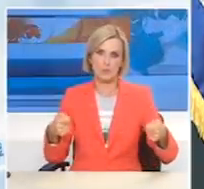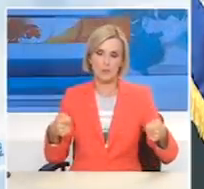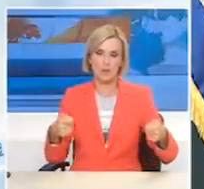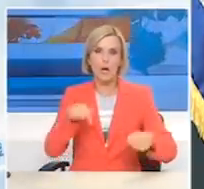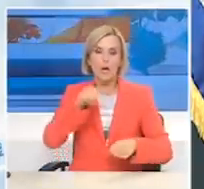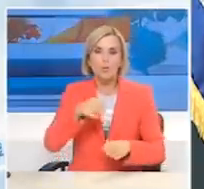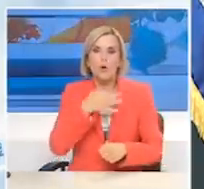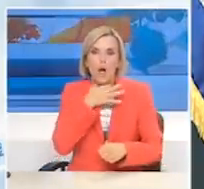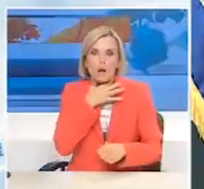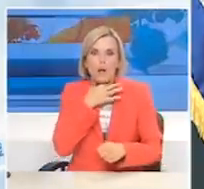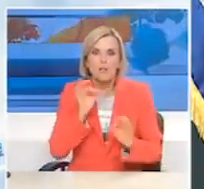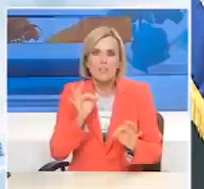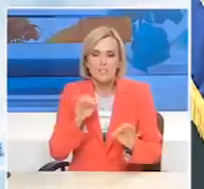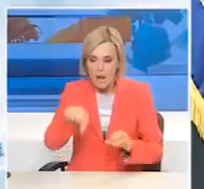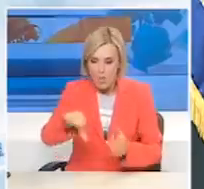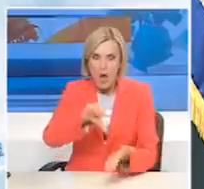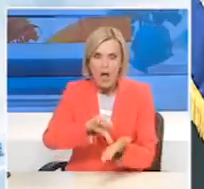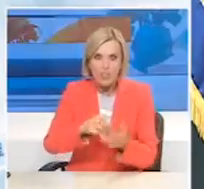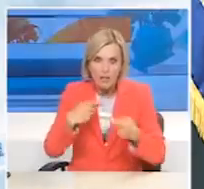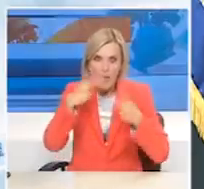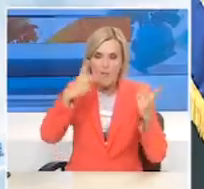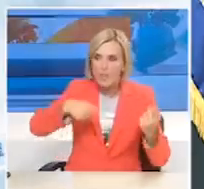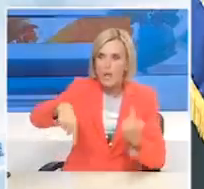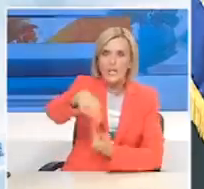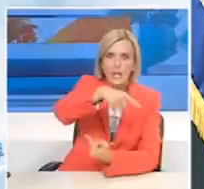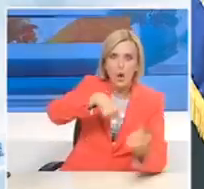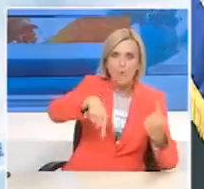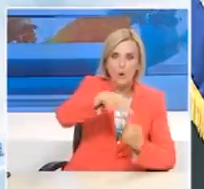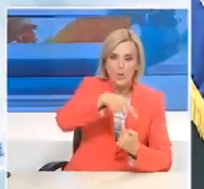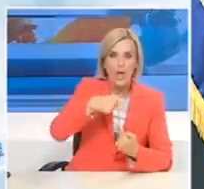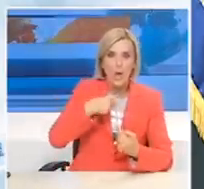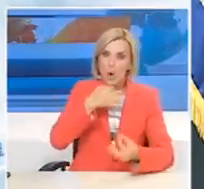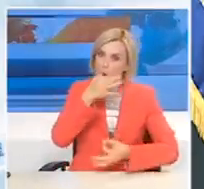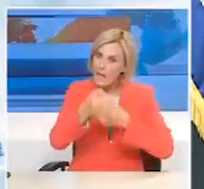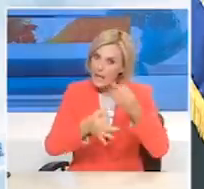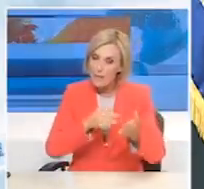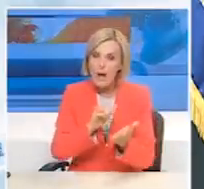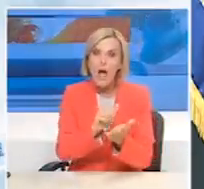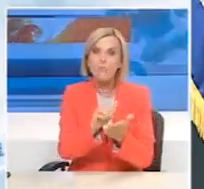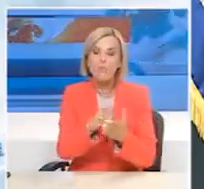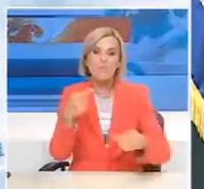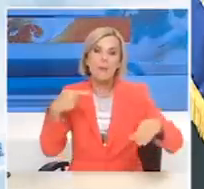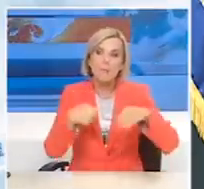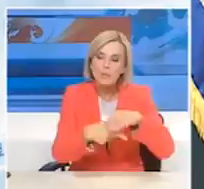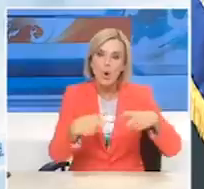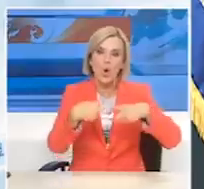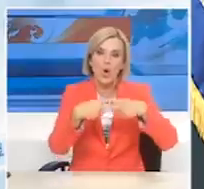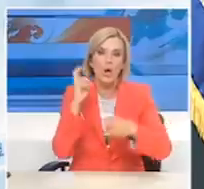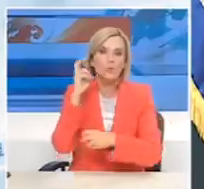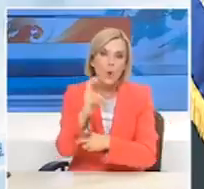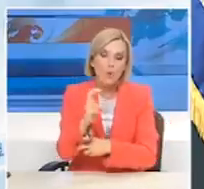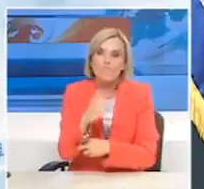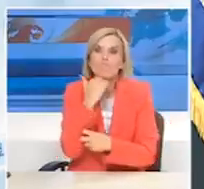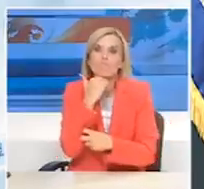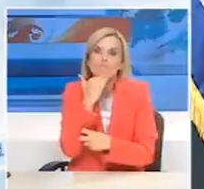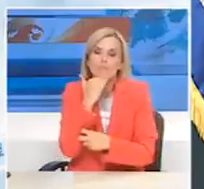από το ένα μέρος το άλλο στην Αθήνα. Και σας είπα προηγουμένως, προτιμάτε να αποφεύγετε τα μέσα μαζικής μεταφοράς. Δεν είναι εφικτό. Αν δεν είναι εφικτό, θα πρέπει να